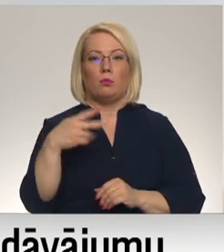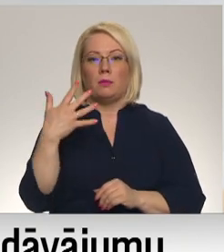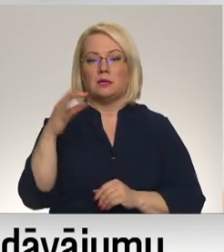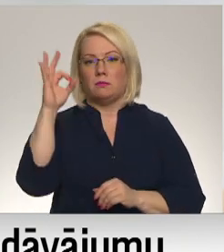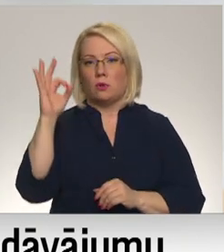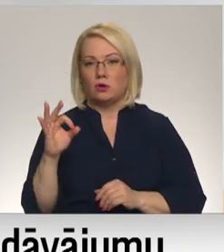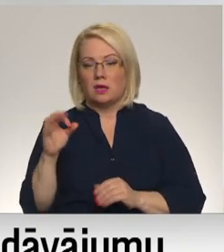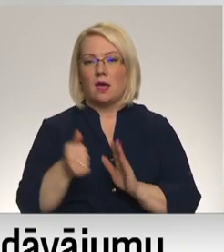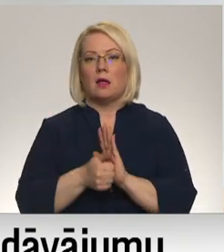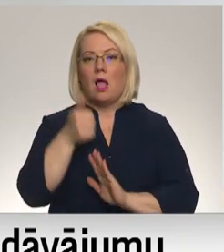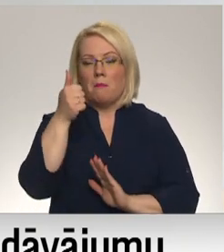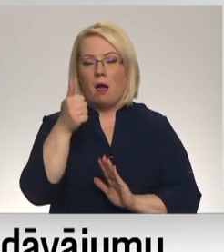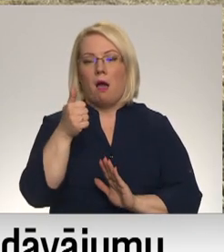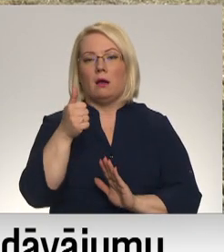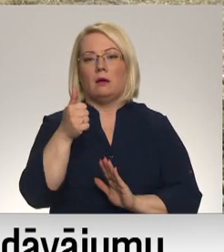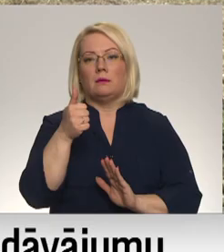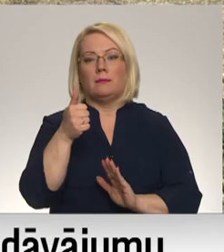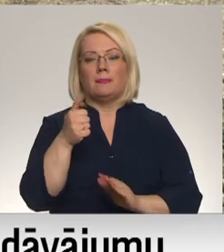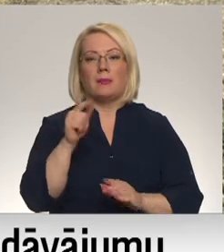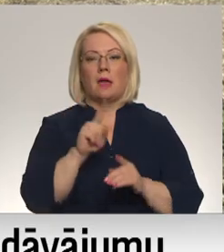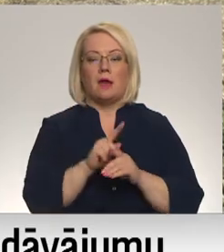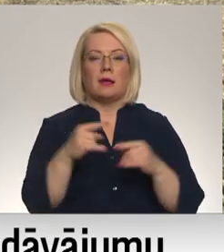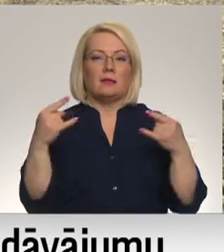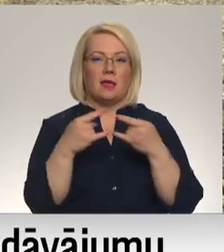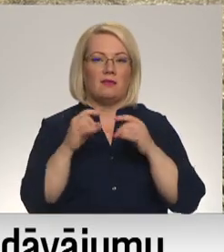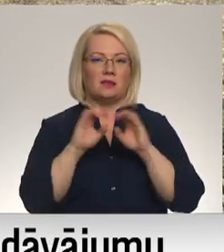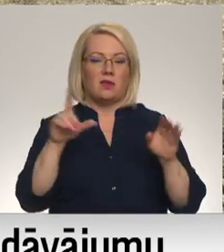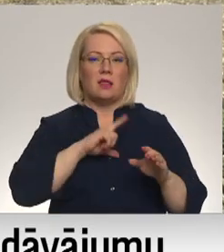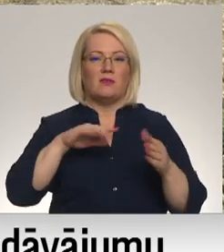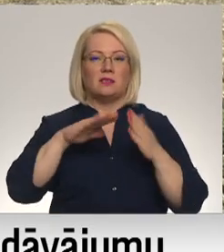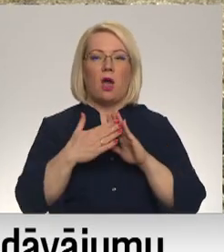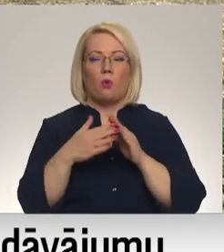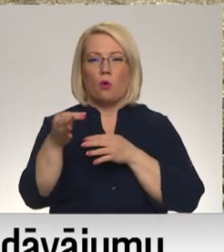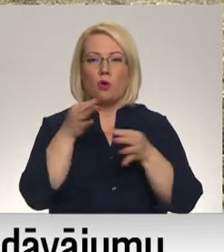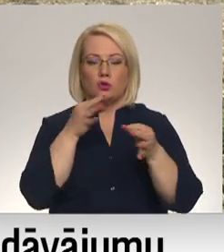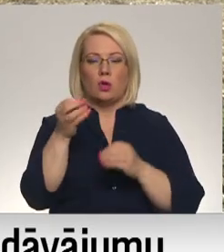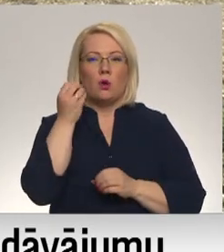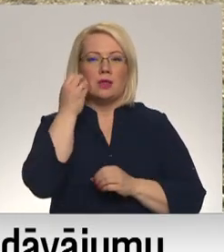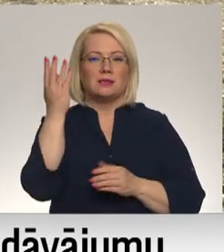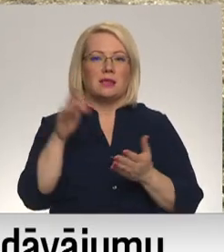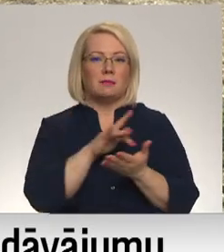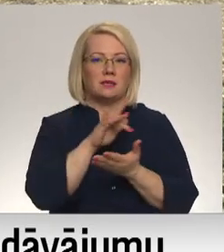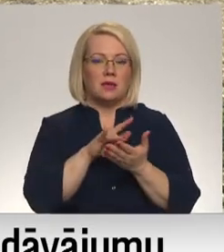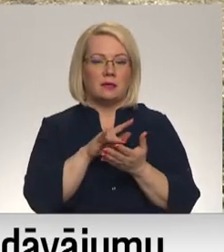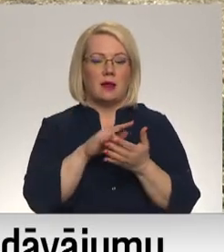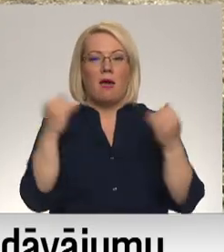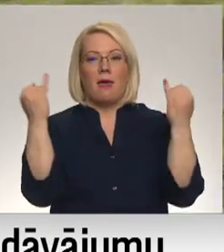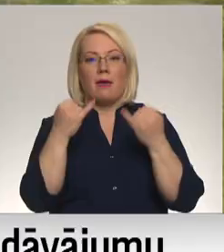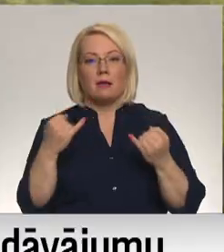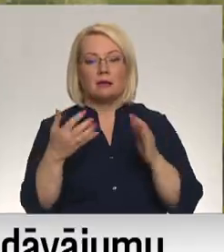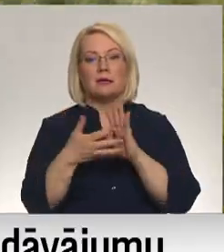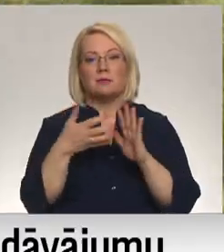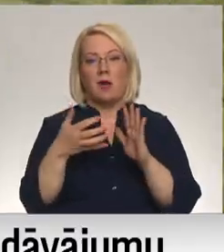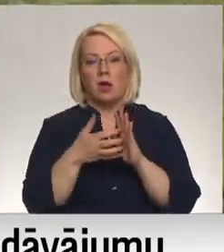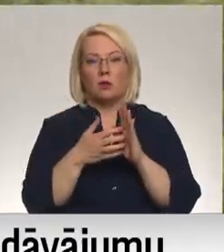25% labāk. Kā RTV skaidro Latvijas lauku konsultāciju un izglītības centrā, egles biežāk